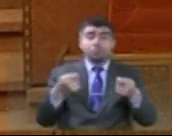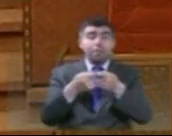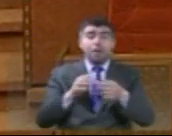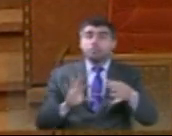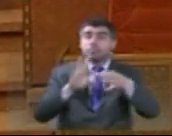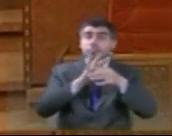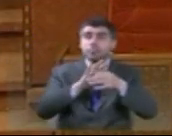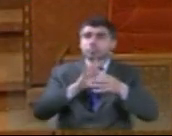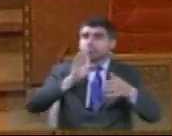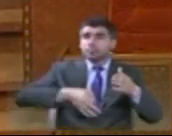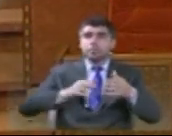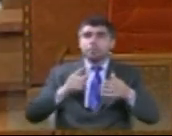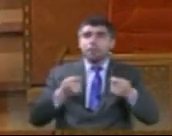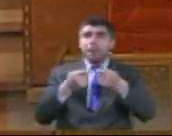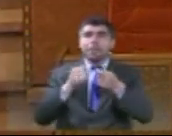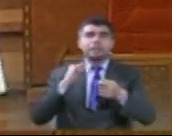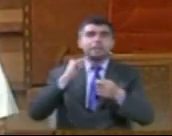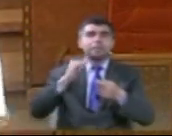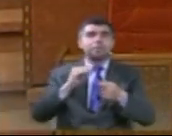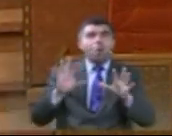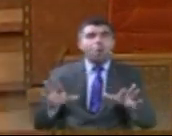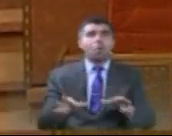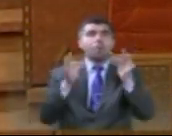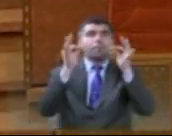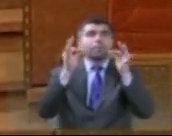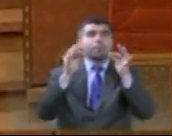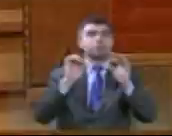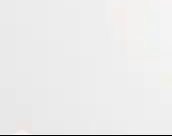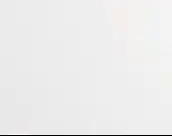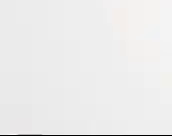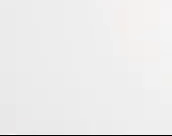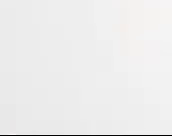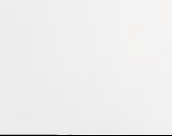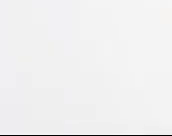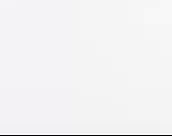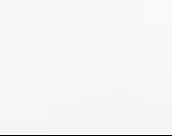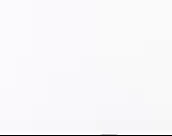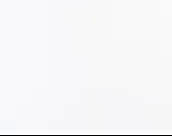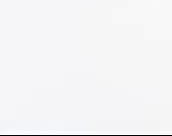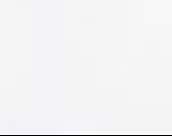معاهم وهو اللي الضامن الرئيس باش تكون الجوده والمراقبه. شكرا.